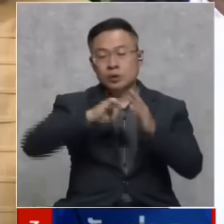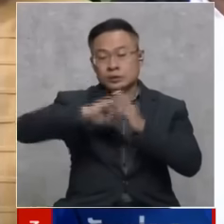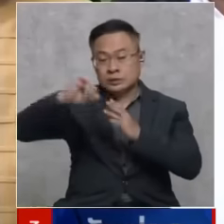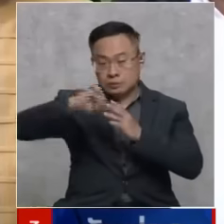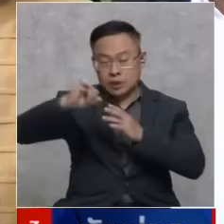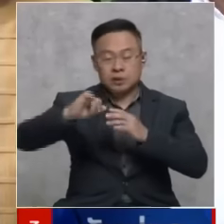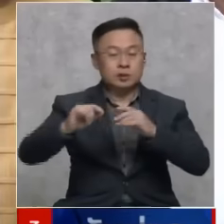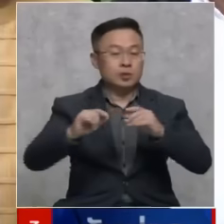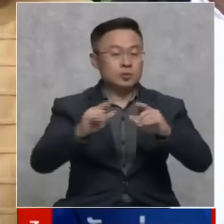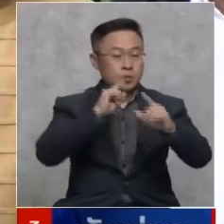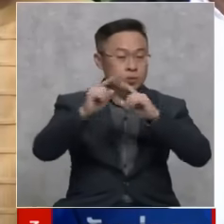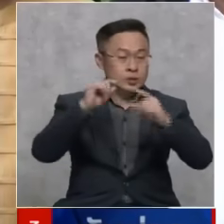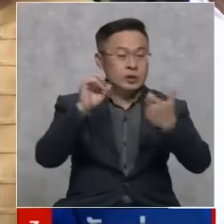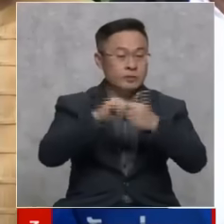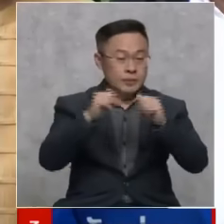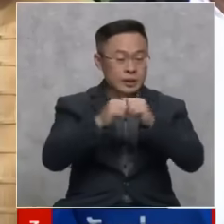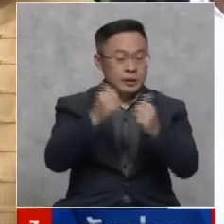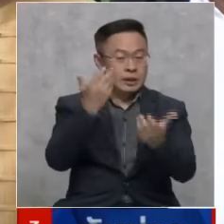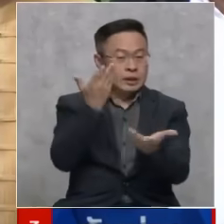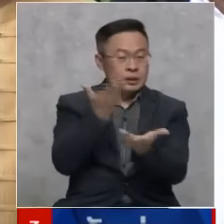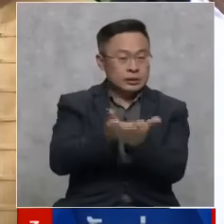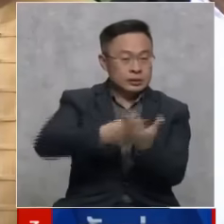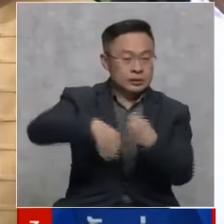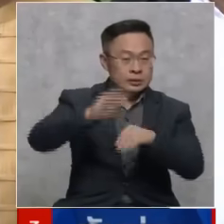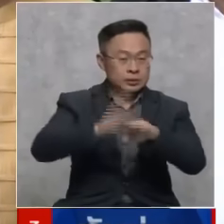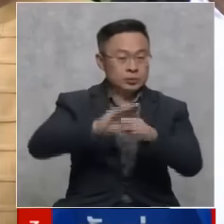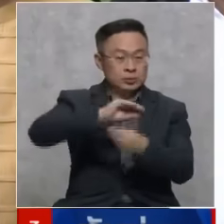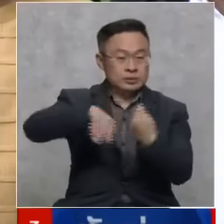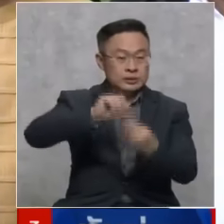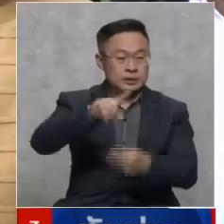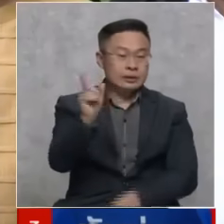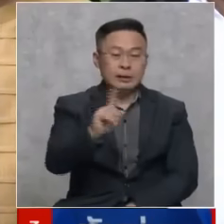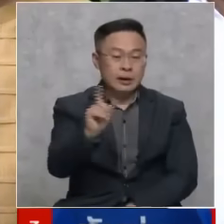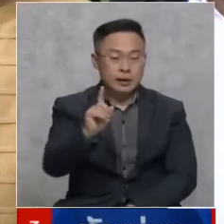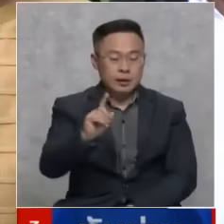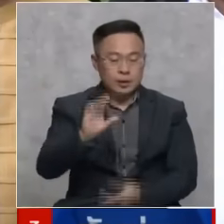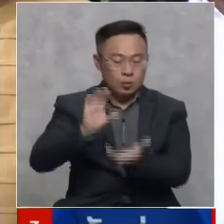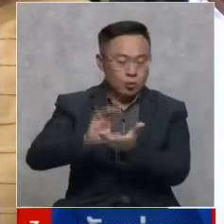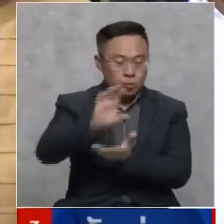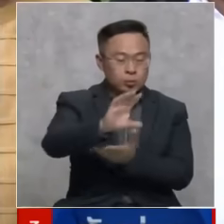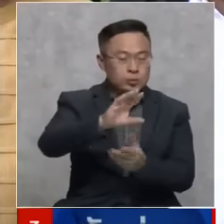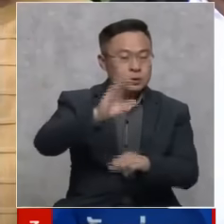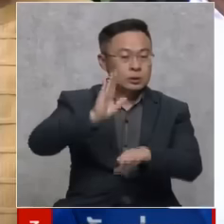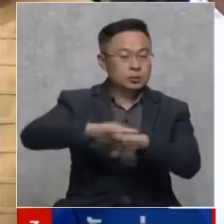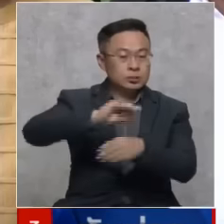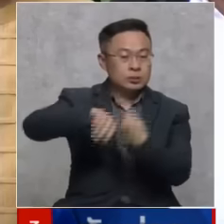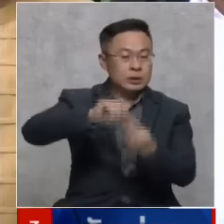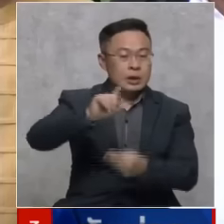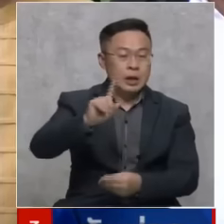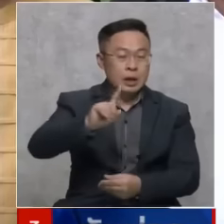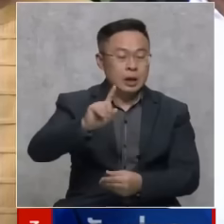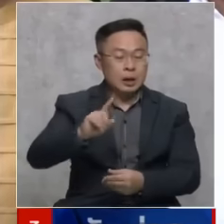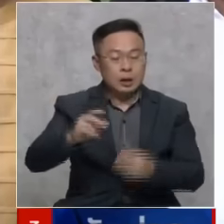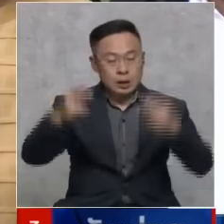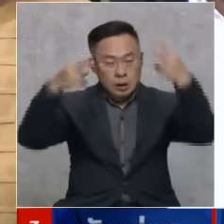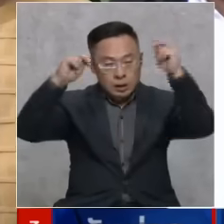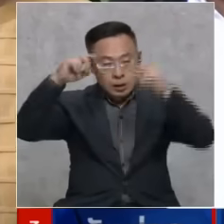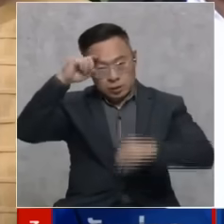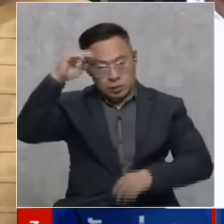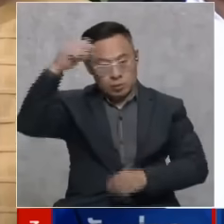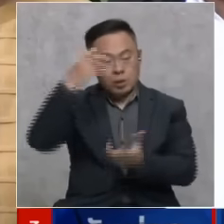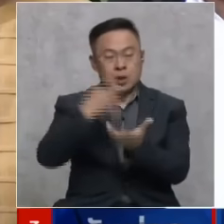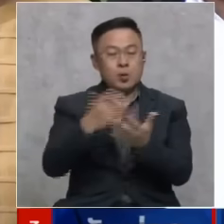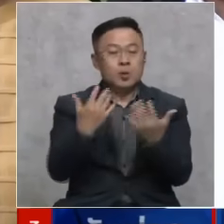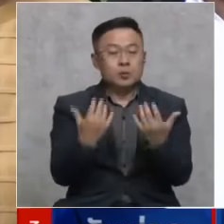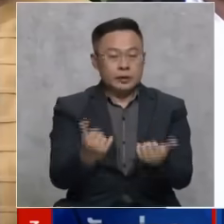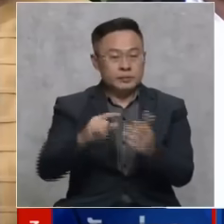งทีก็ต้องพูดถึงเรื่องของการกระตุ้นเศรษฐกิจในพื้นที่เชียงใหม่แล้วค่ะนายกรัฐมนตรีบอกเลยนะคะคือเพิ่งจะเข้ามาทำงานแล้วต้น